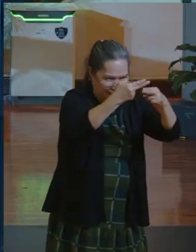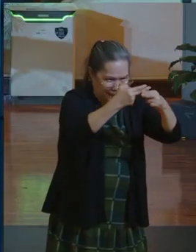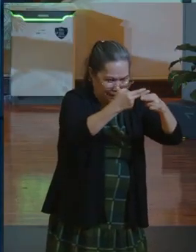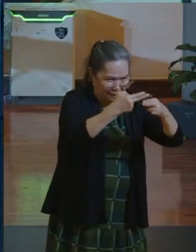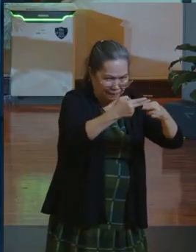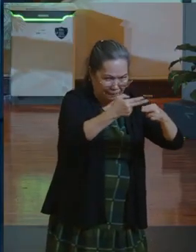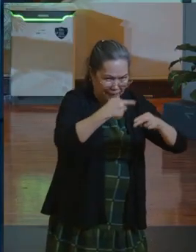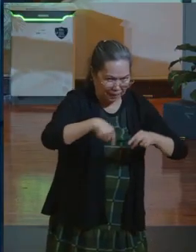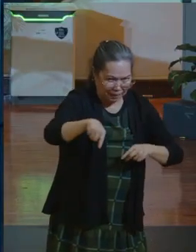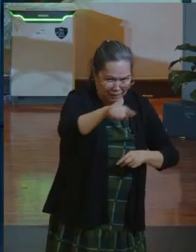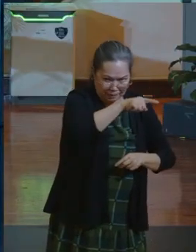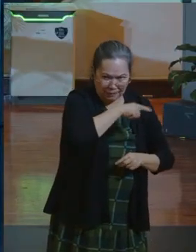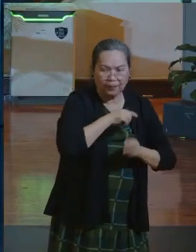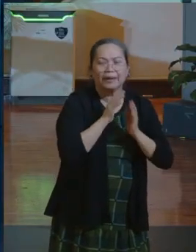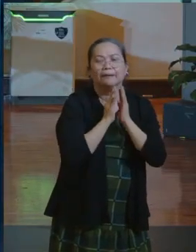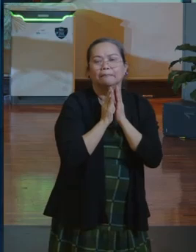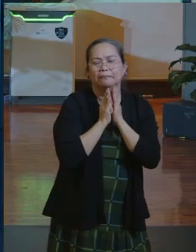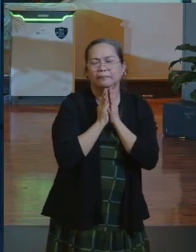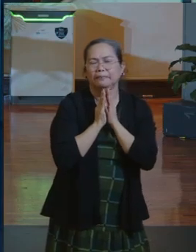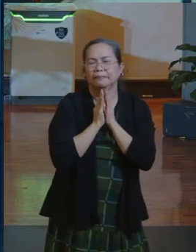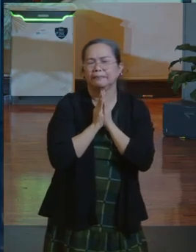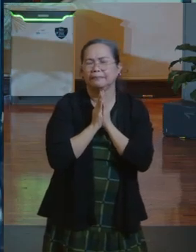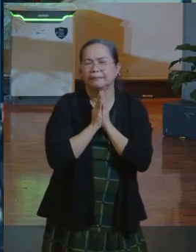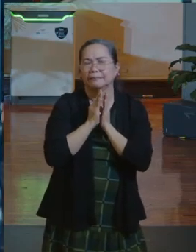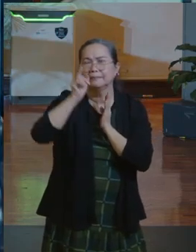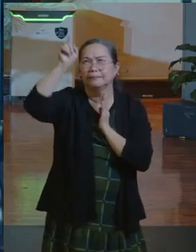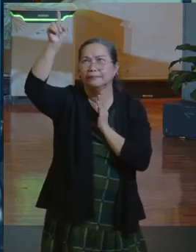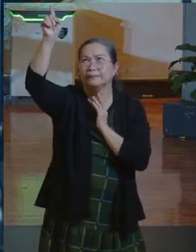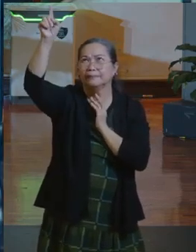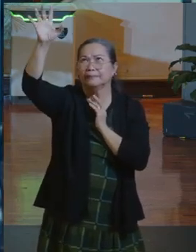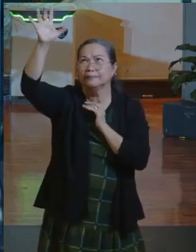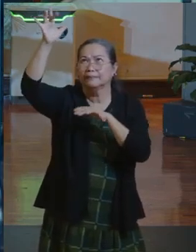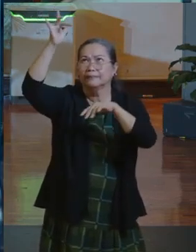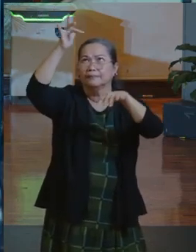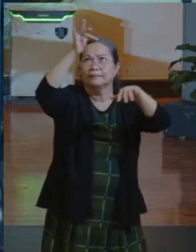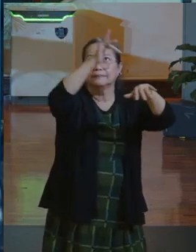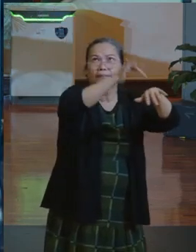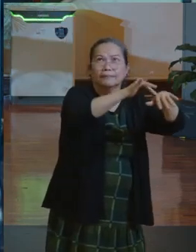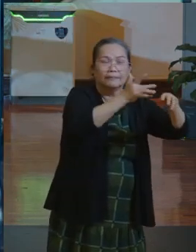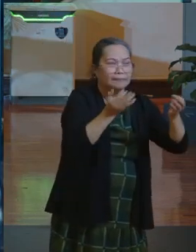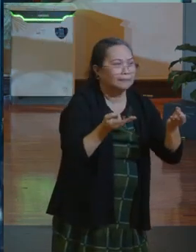ating ipananalangin sapagkat ang kapangyarihan ay galing sa mga.